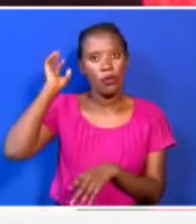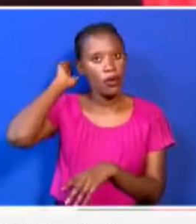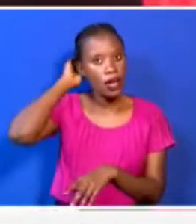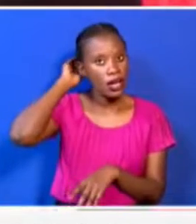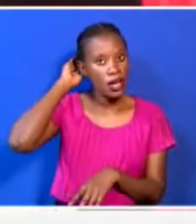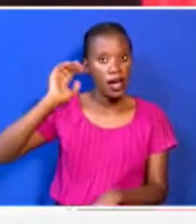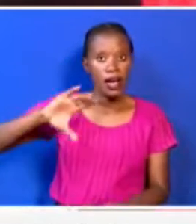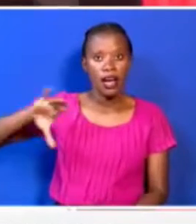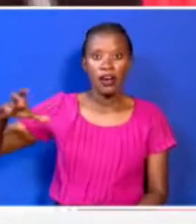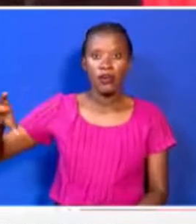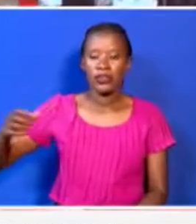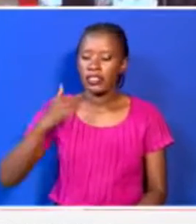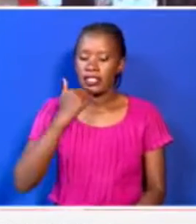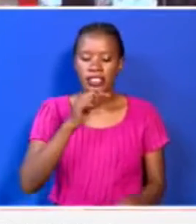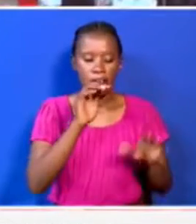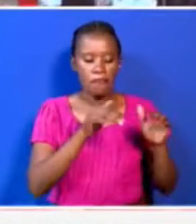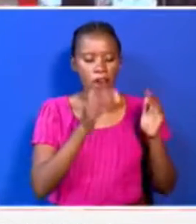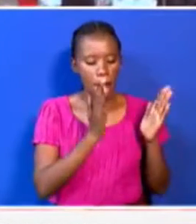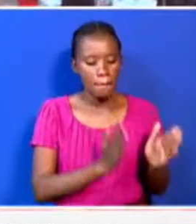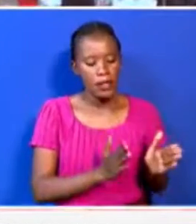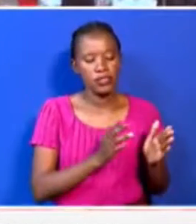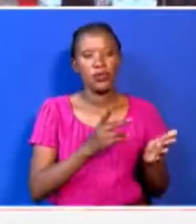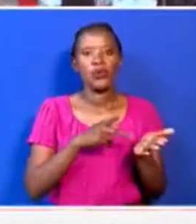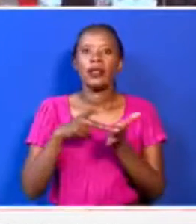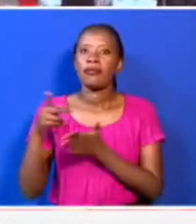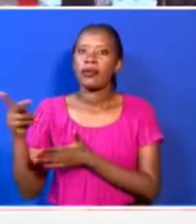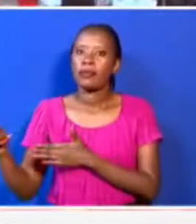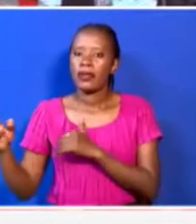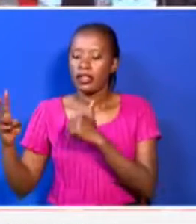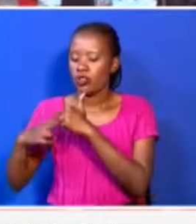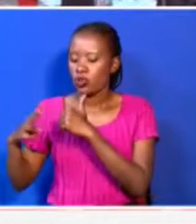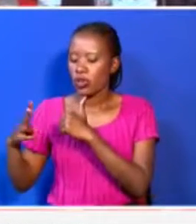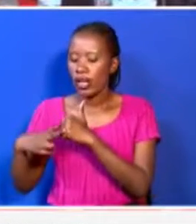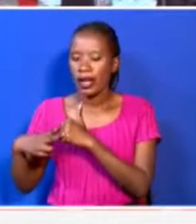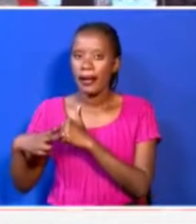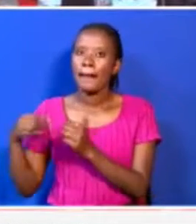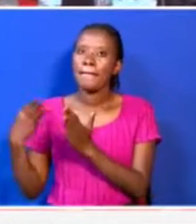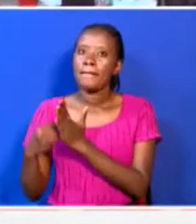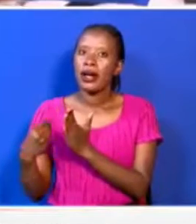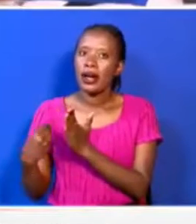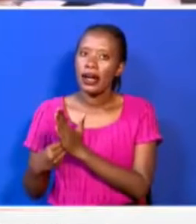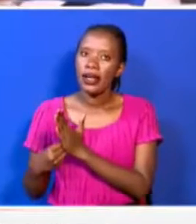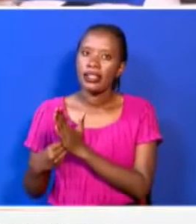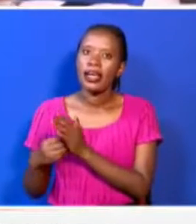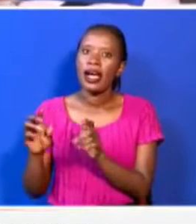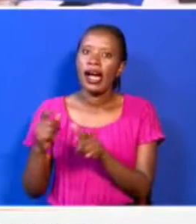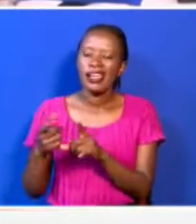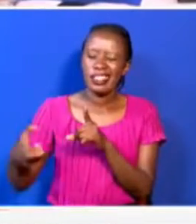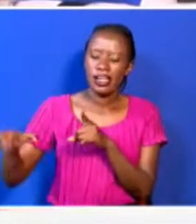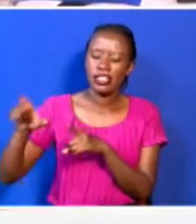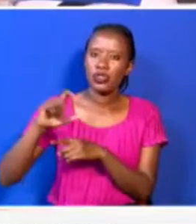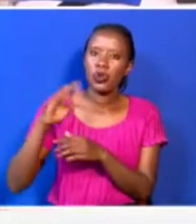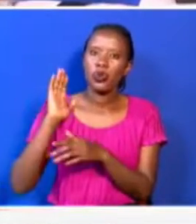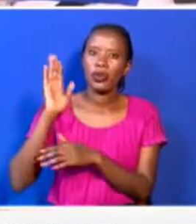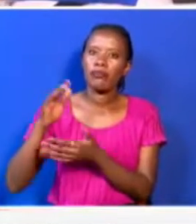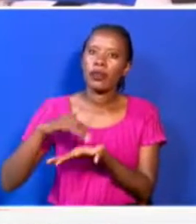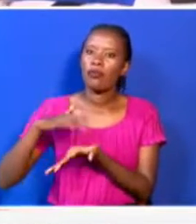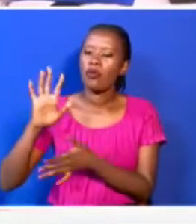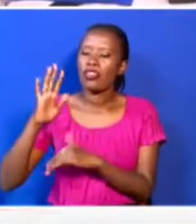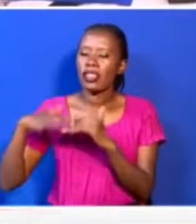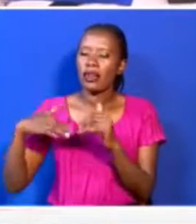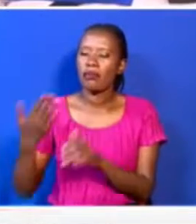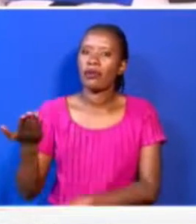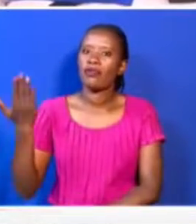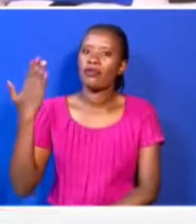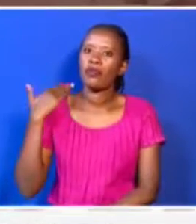kuwa marupurupu yao yatalipwa mnamo mwezi Julai na kwamba kiwango cha fedha kitakuwa cha juu kuliko hapo awali.